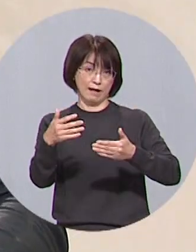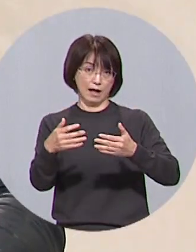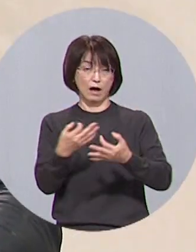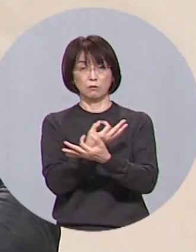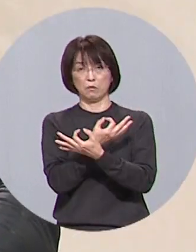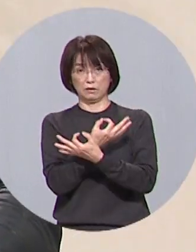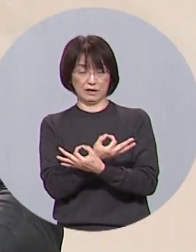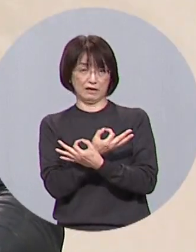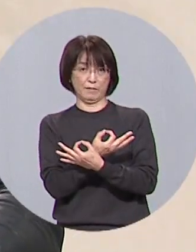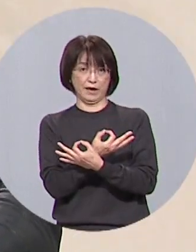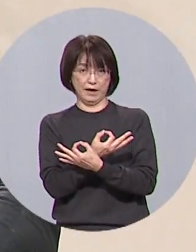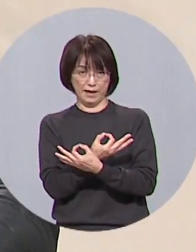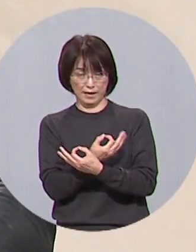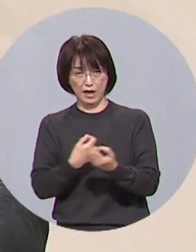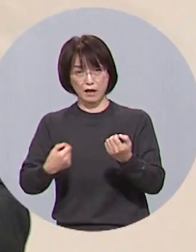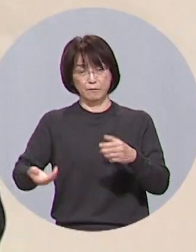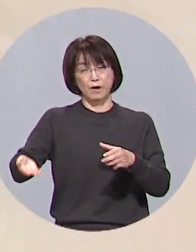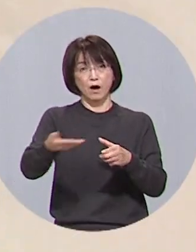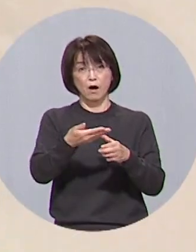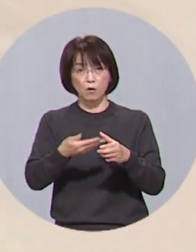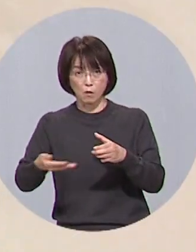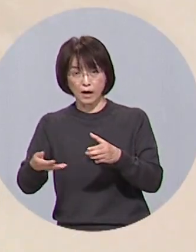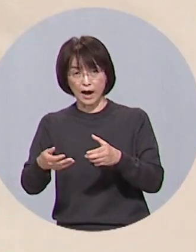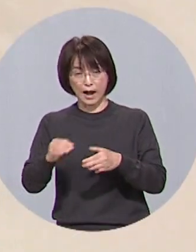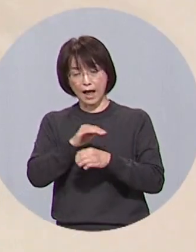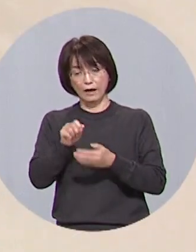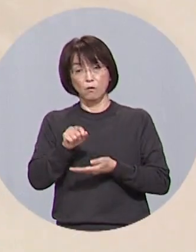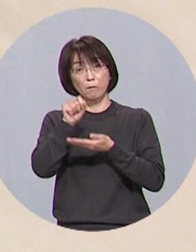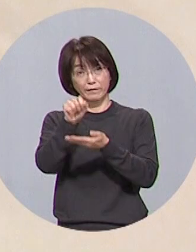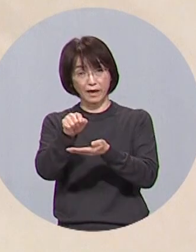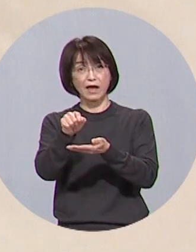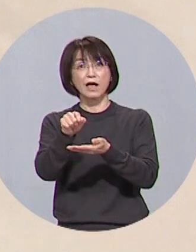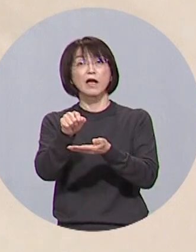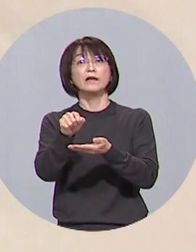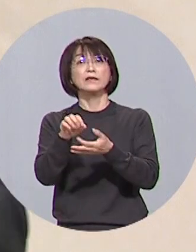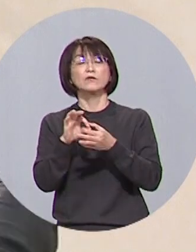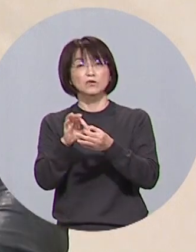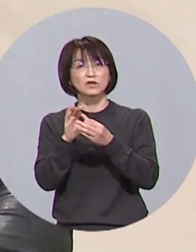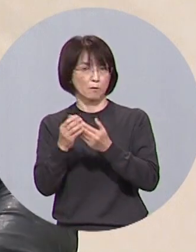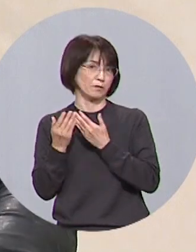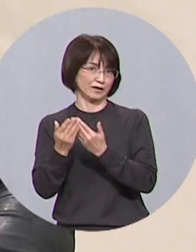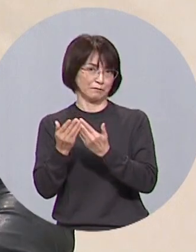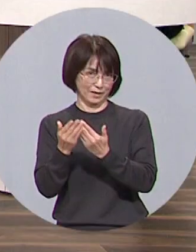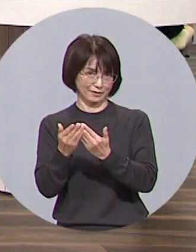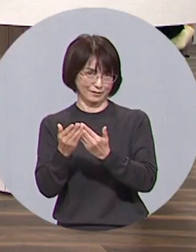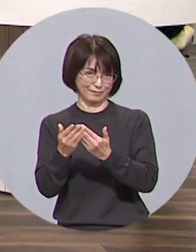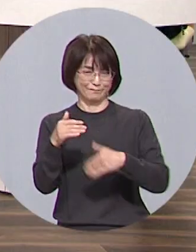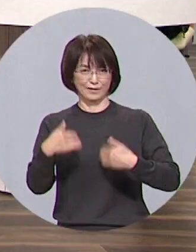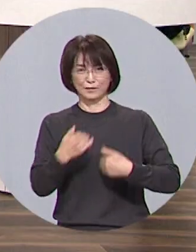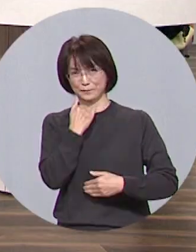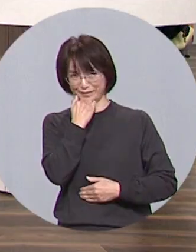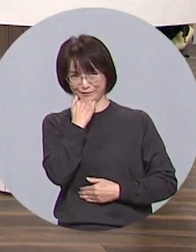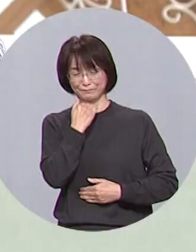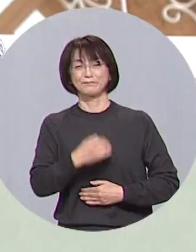玉琵琶湖より愛を込めてのこともさらに深掘りしていきたいと思いますので、皆さん引き続きお楽しみ